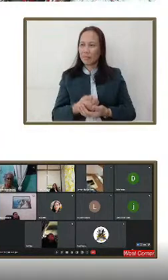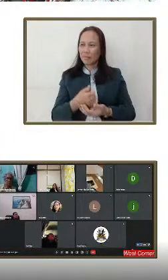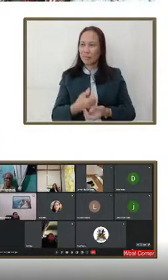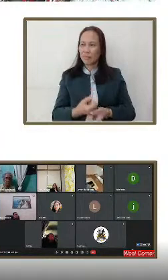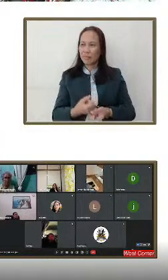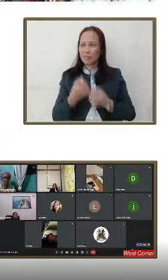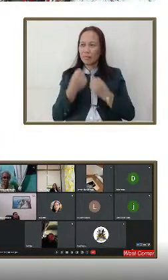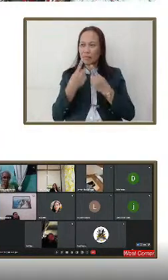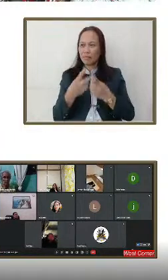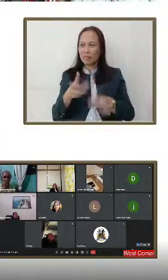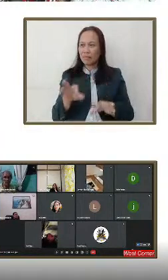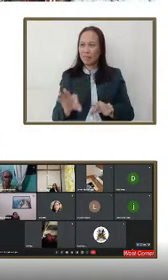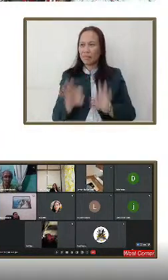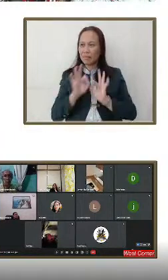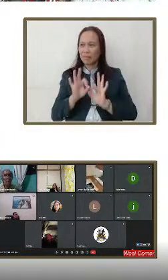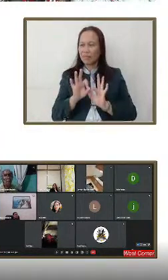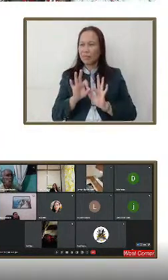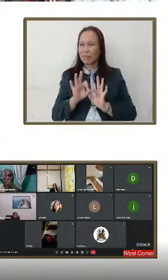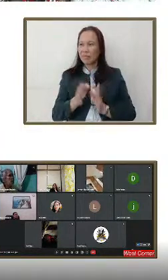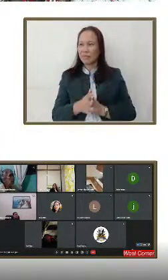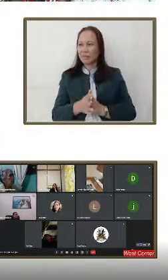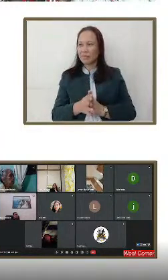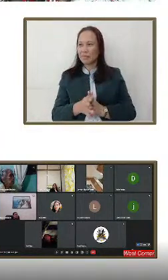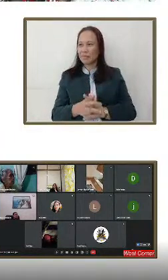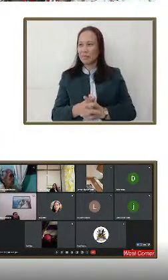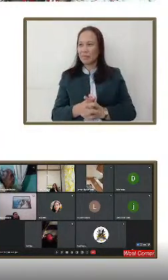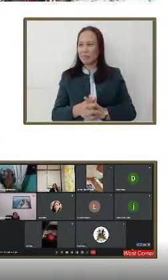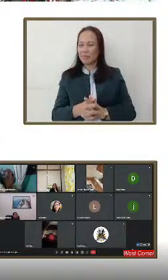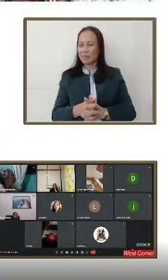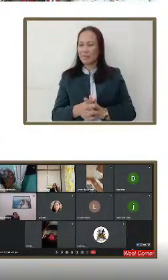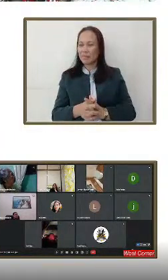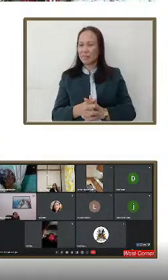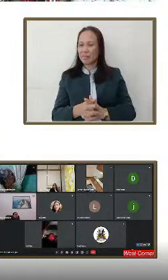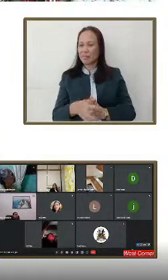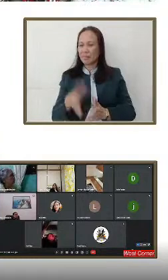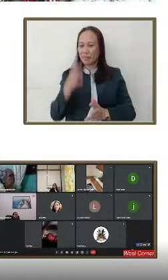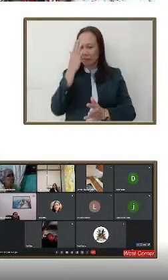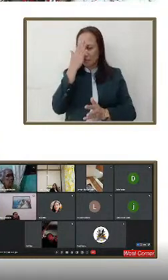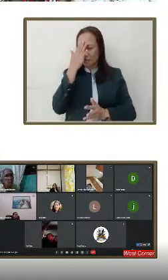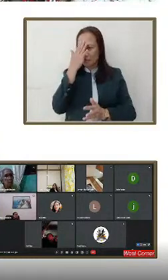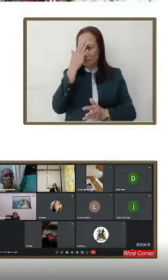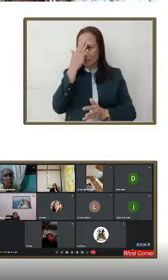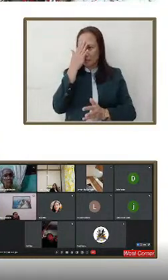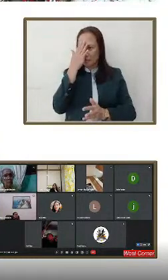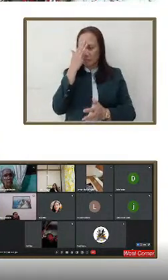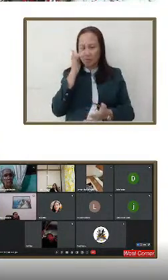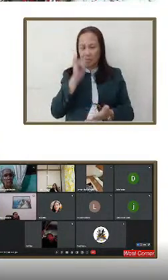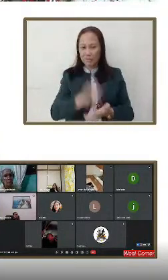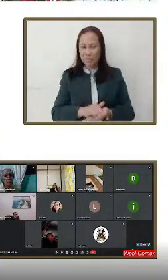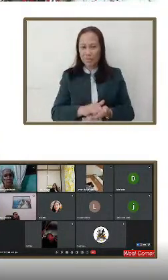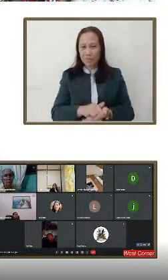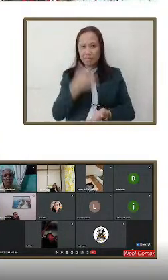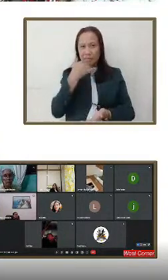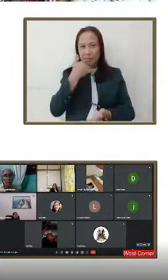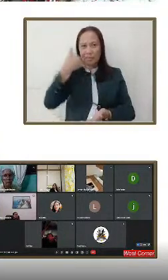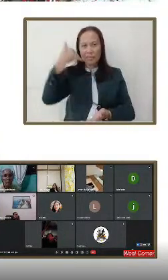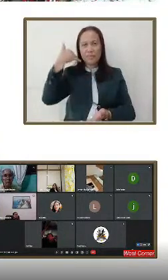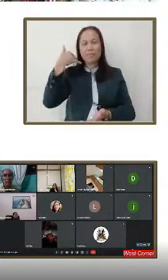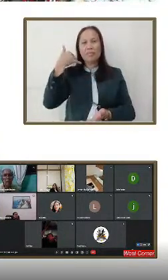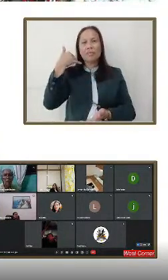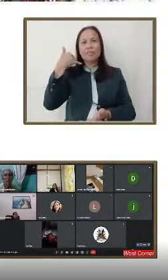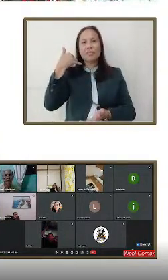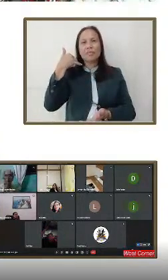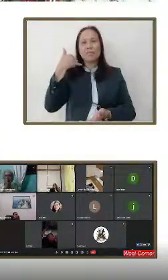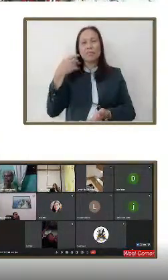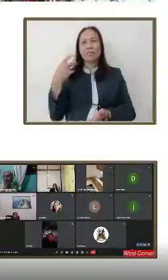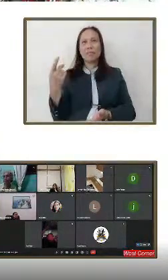nakakagulat, mga kapatid. Ito yon. Alam niyo ba na yung mga nagsusuicide ngayon,